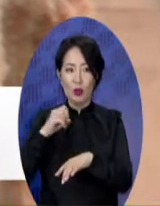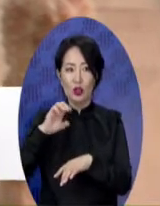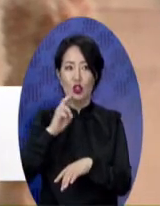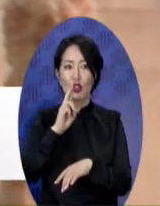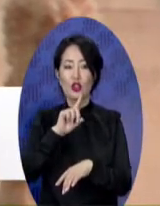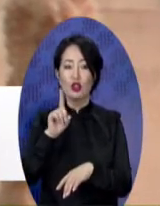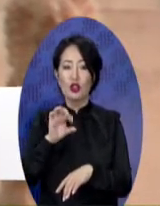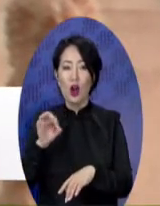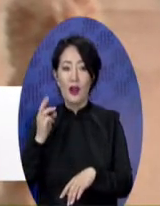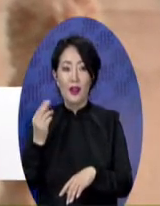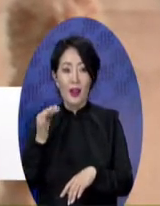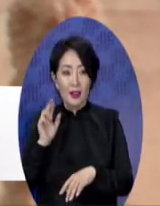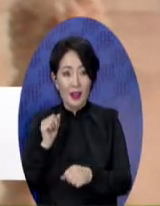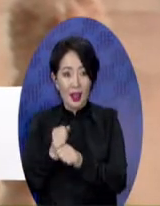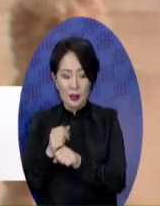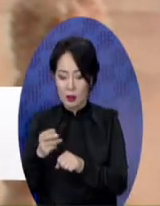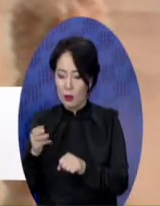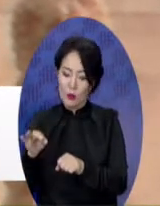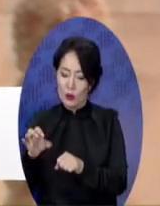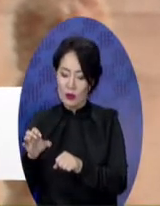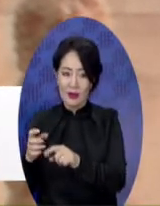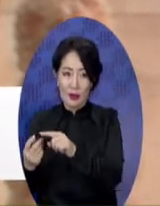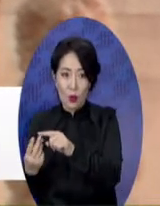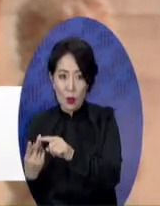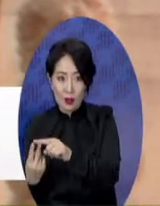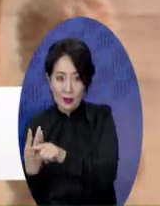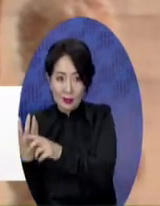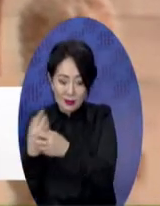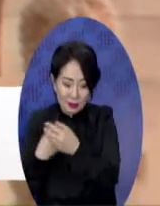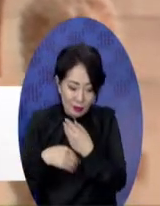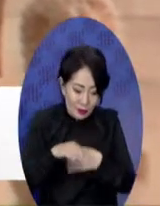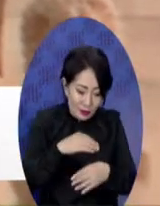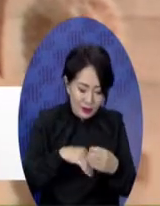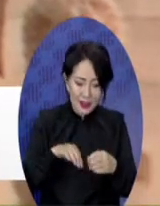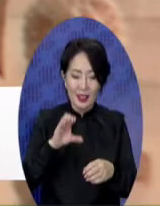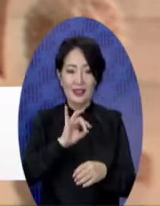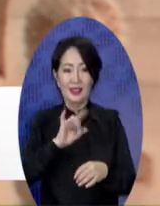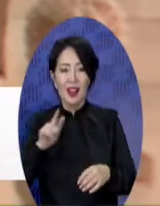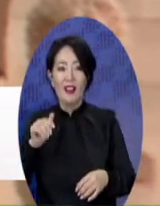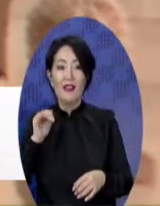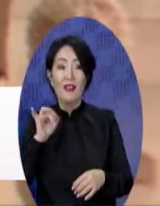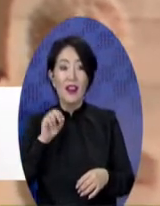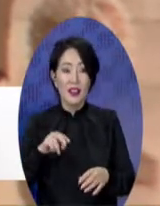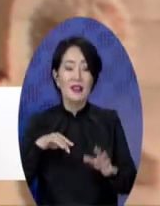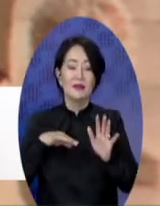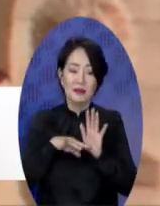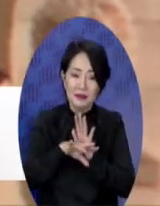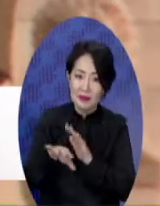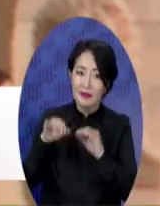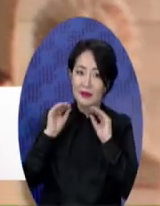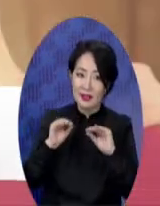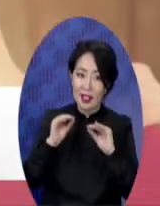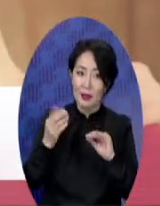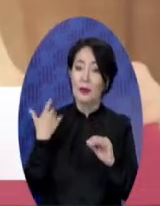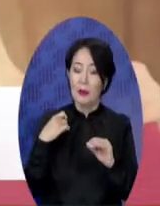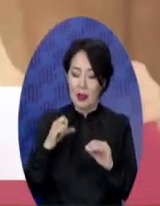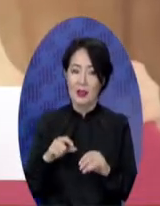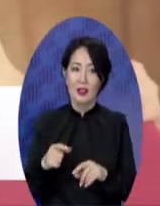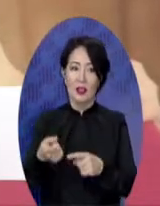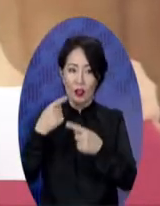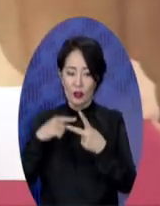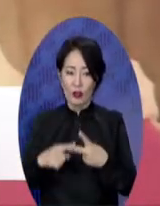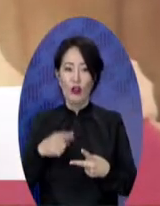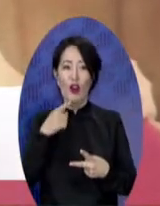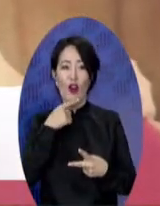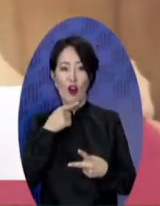ажиллаж, гүн хөлдөөсөн үрээр зохиомол хээлтүүлэг хийх аргыг сайлийн фермүүдэд нэвтрүүлж байсан Гавьятан. Харин түүний охин 3